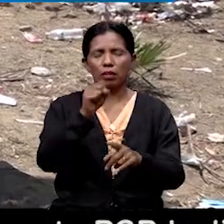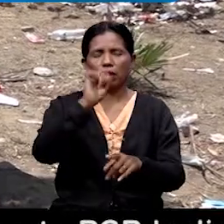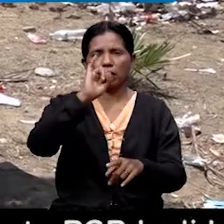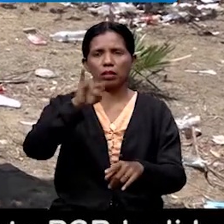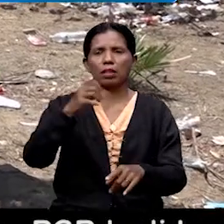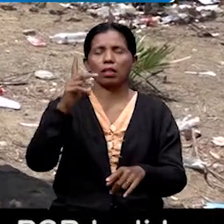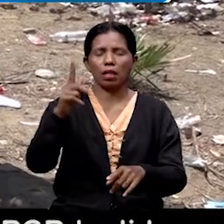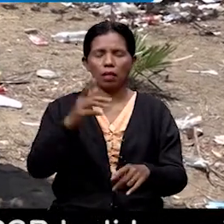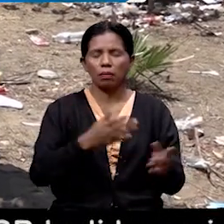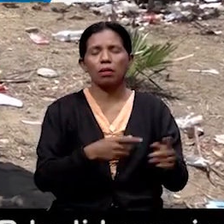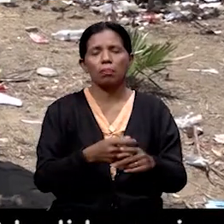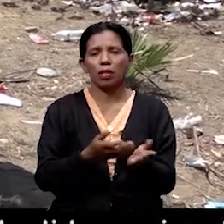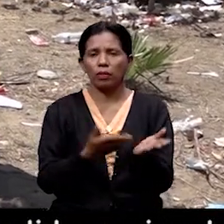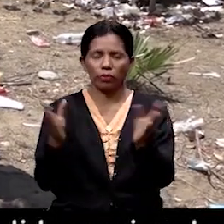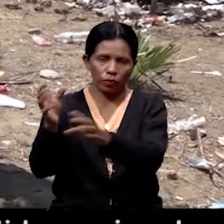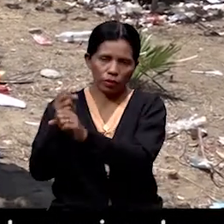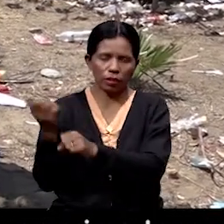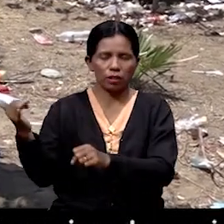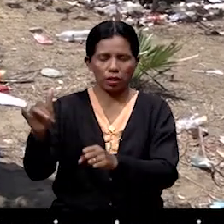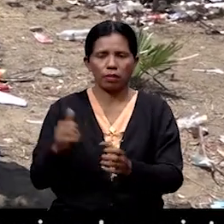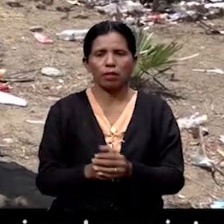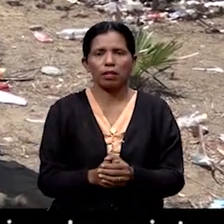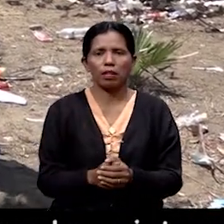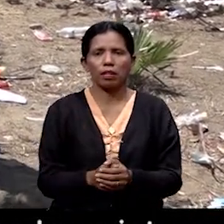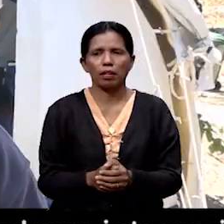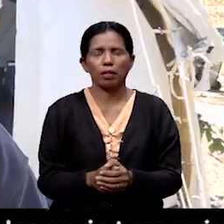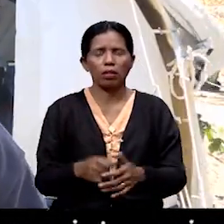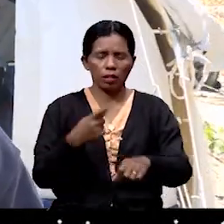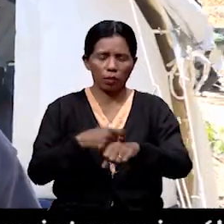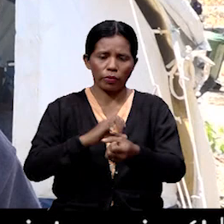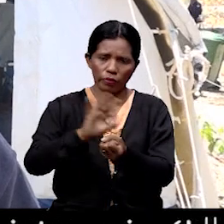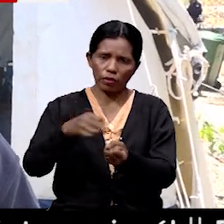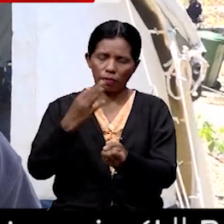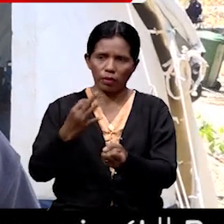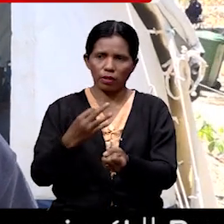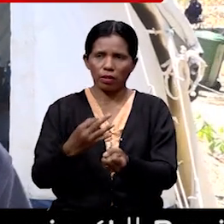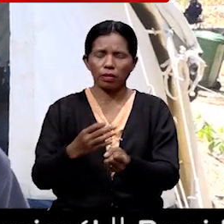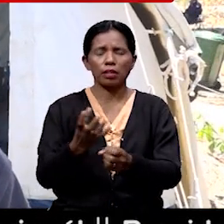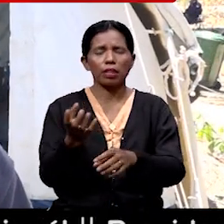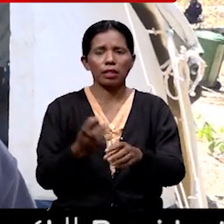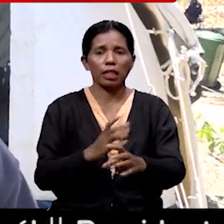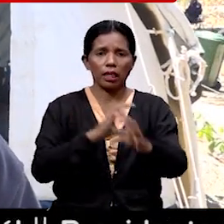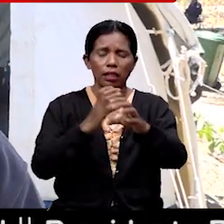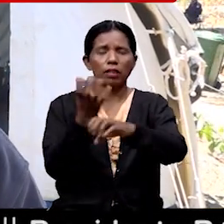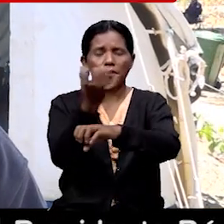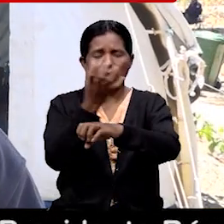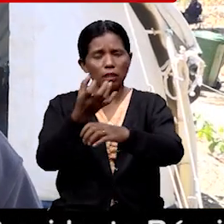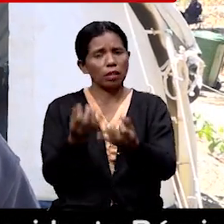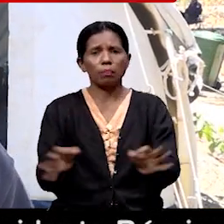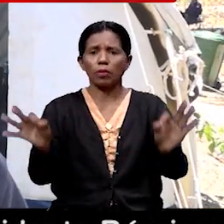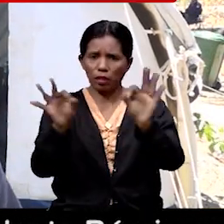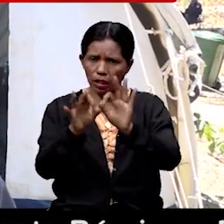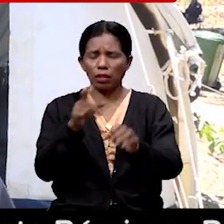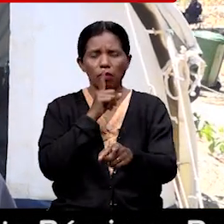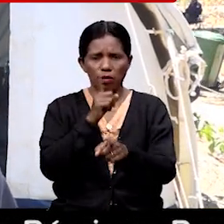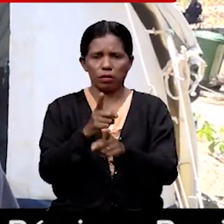naba tambane husi ba governo pelo menos amen tata husi sistem covid tiran sene buat tira ambulans ne importante li